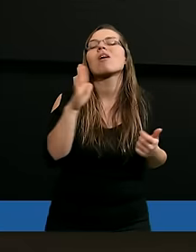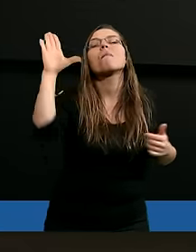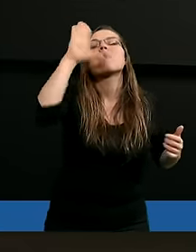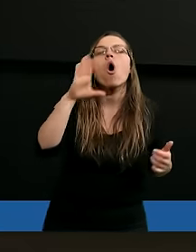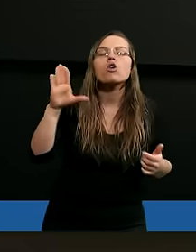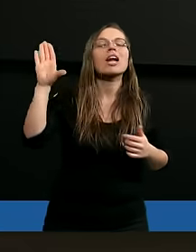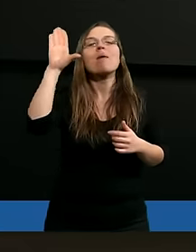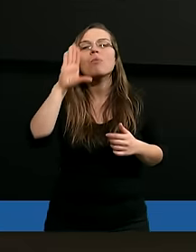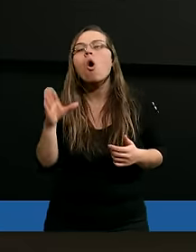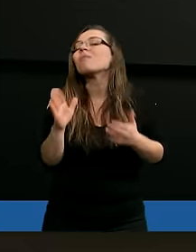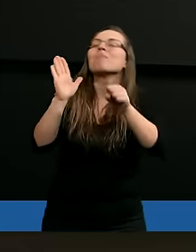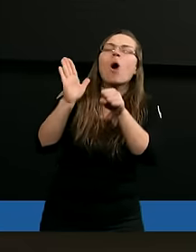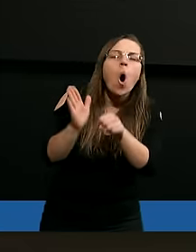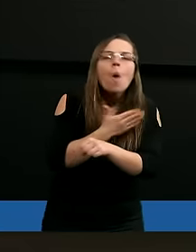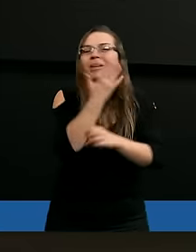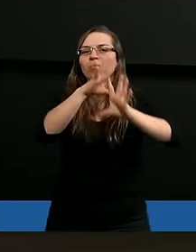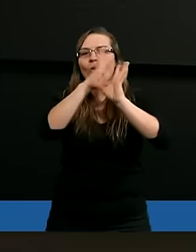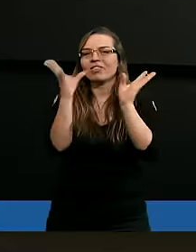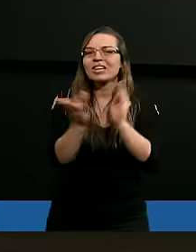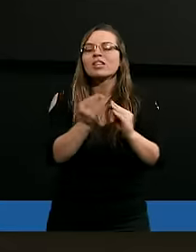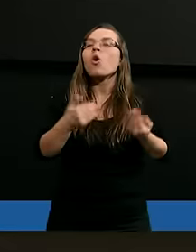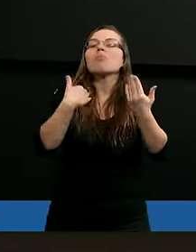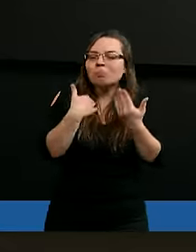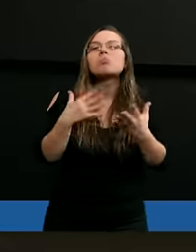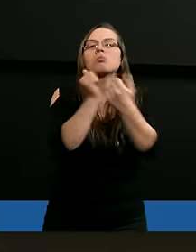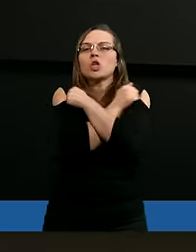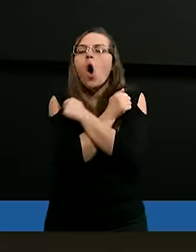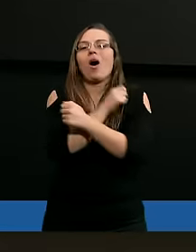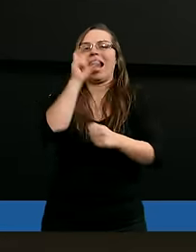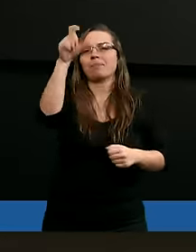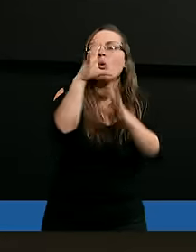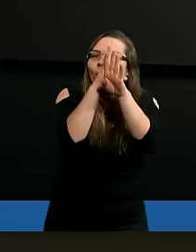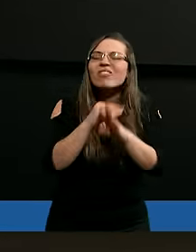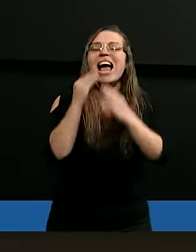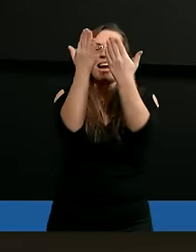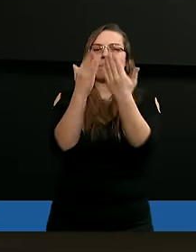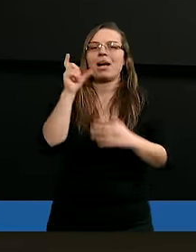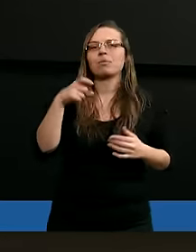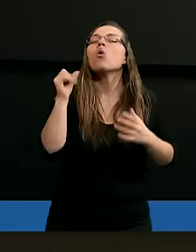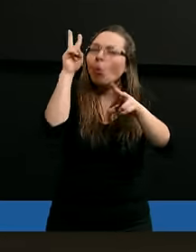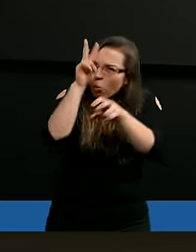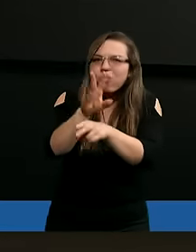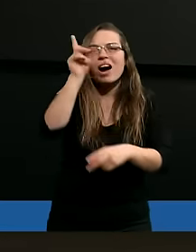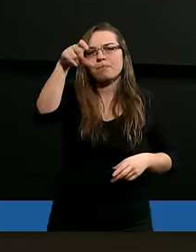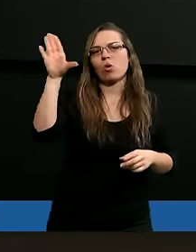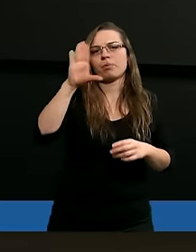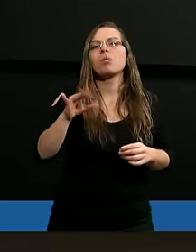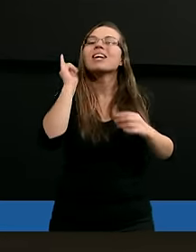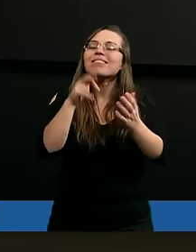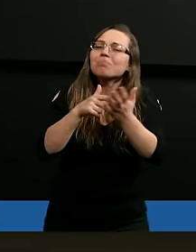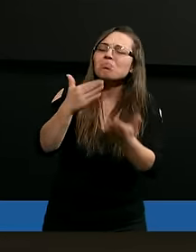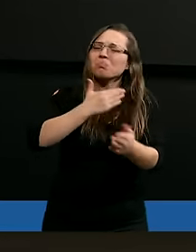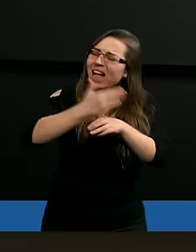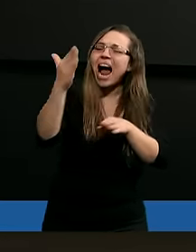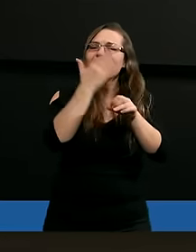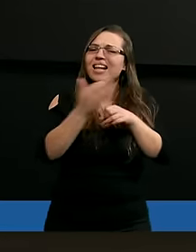Boże, pomimo wszystko uwielbiam Ciebie i ufam Tobie i idę